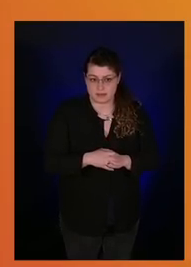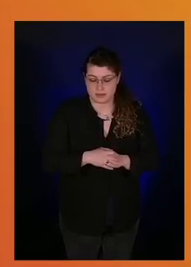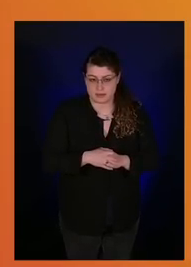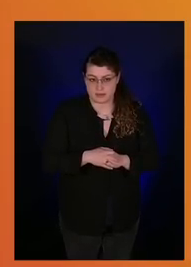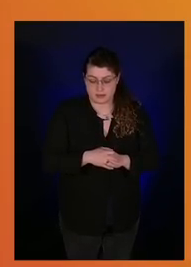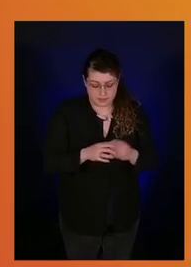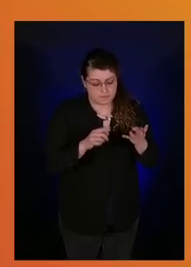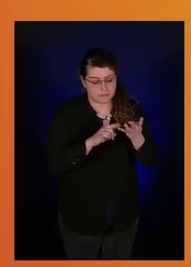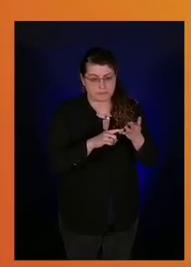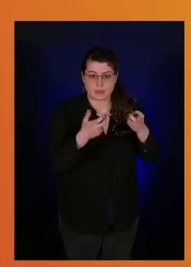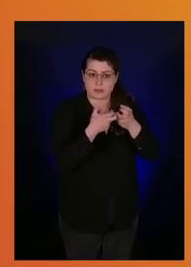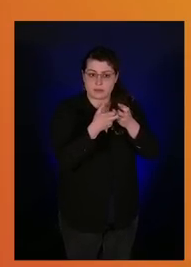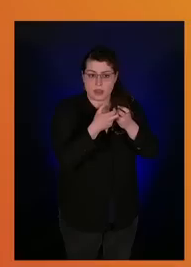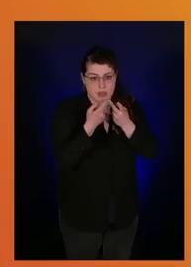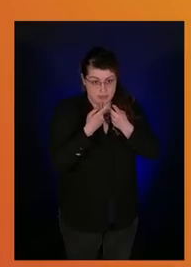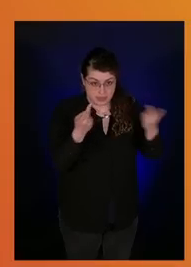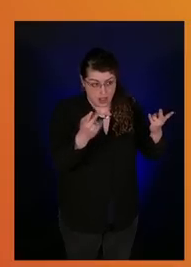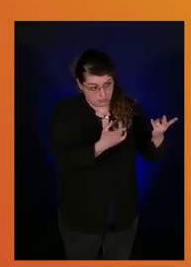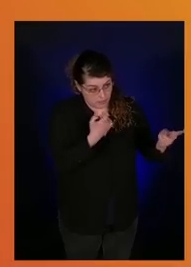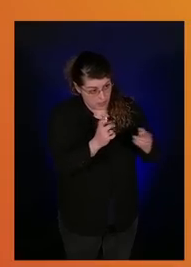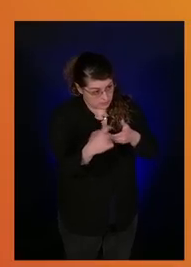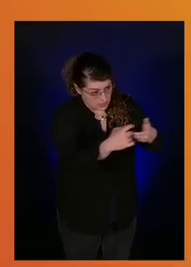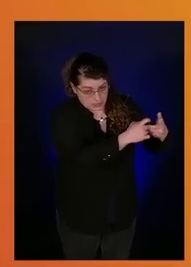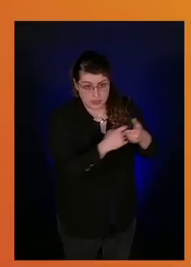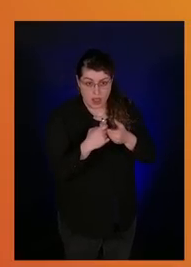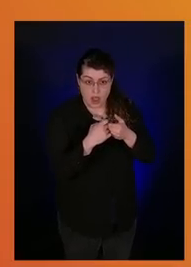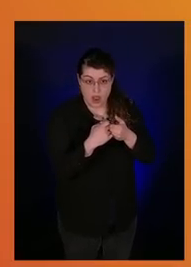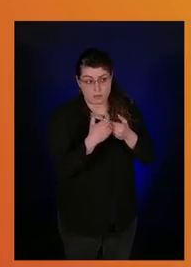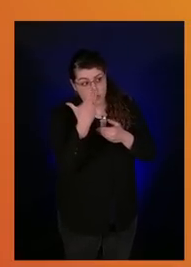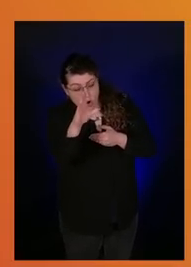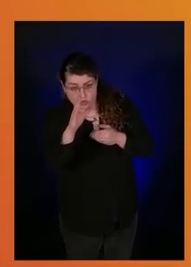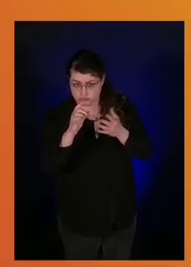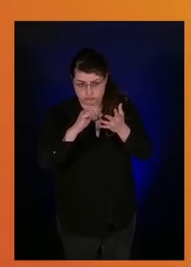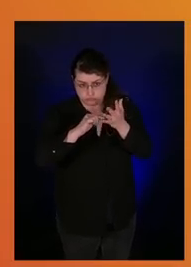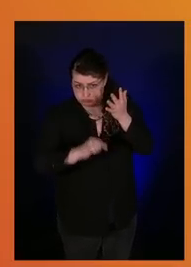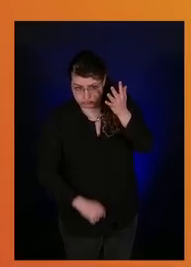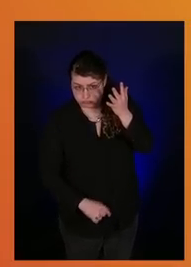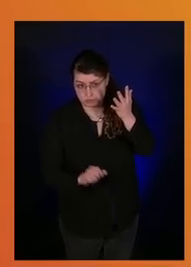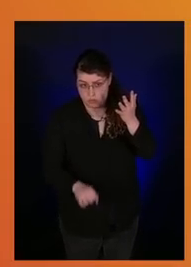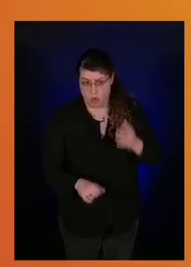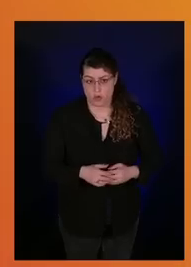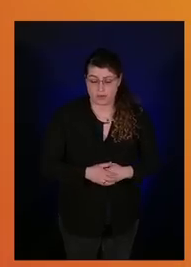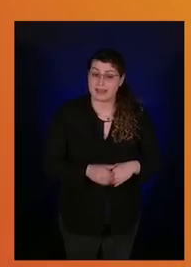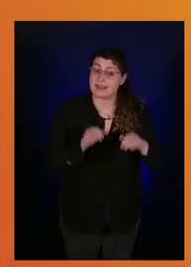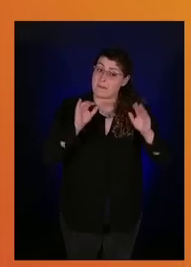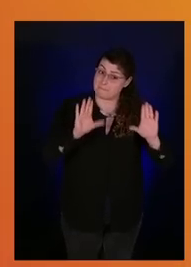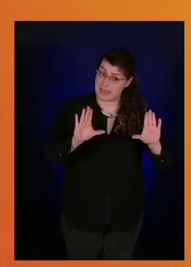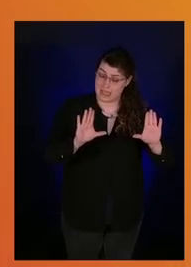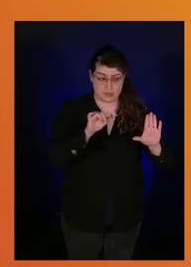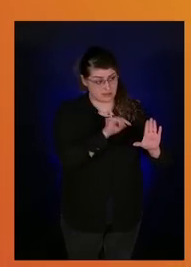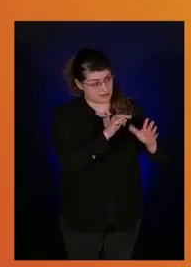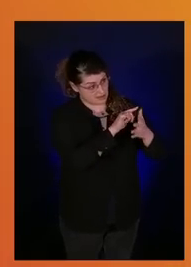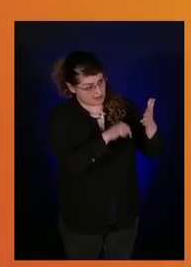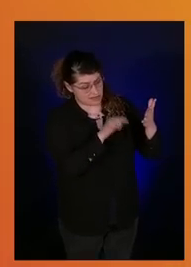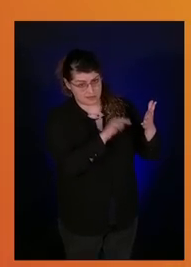les sommes déclarées par les syndicats et bien d'autres éléments encore. Cependant, cette étape doit